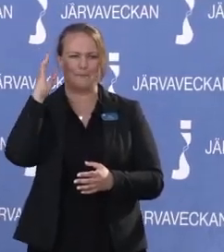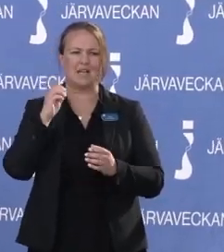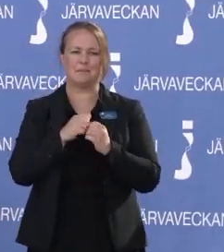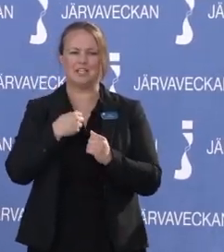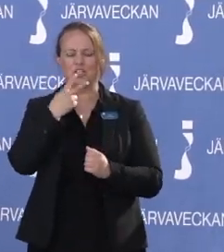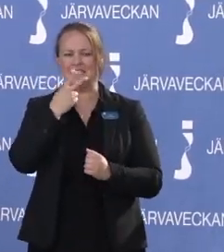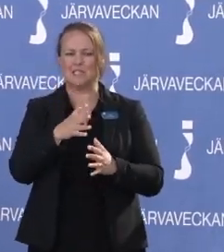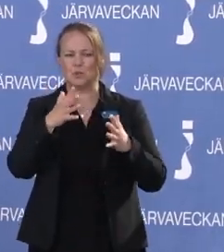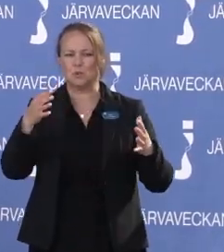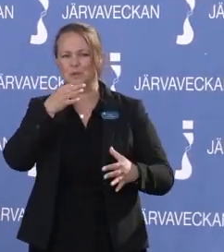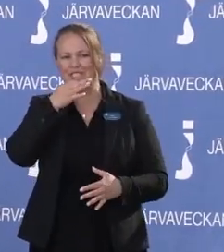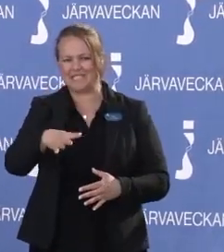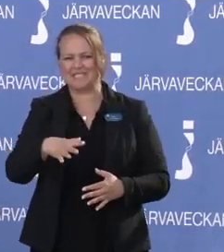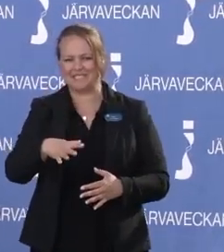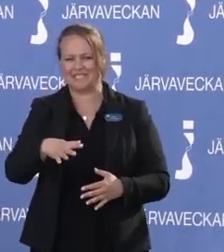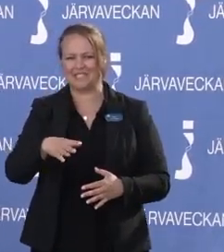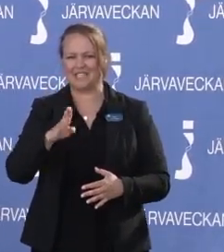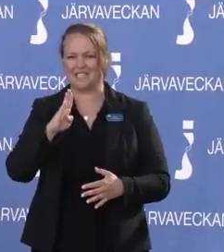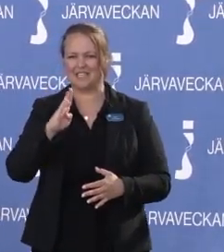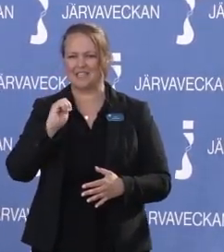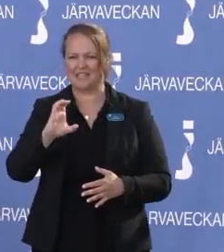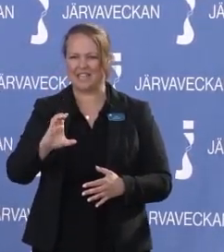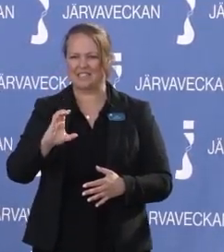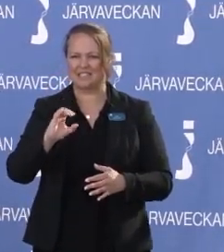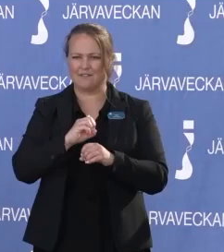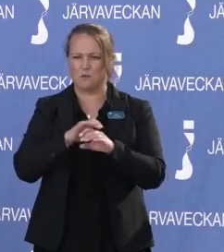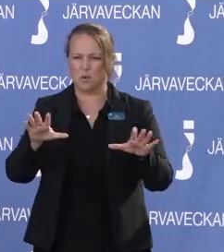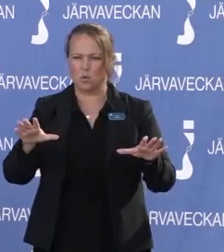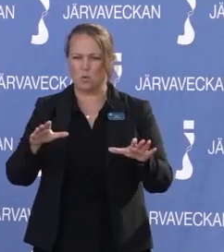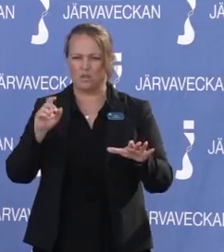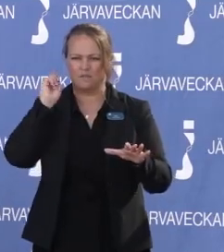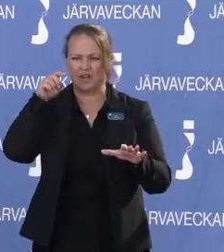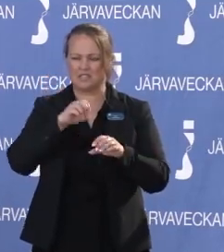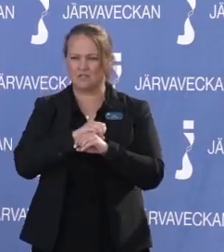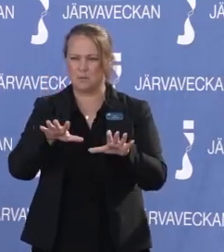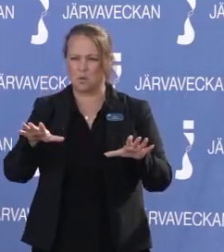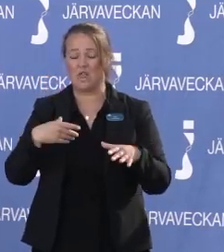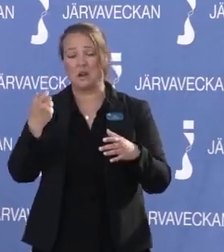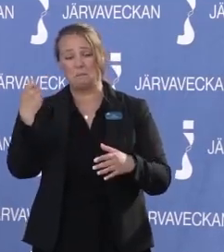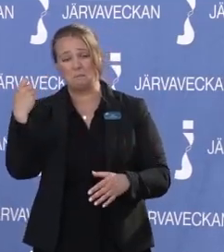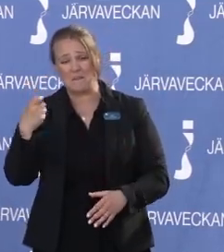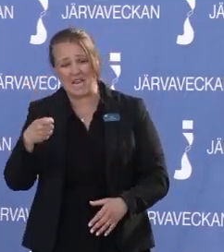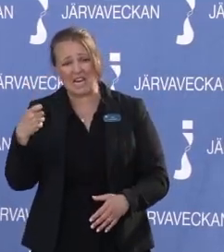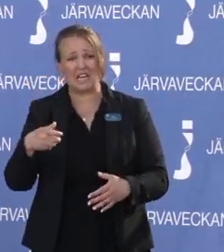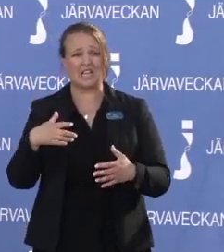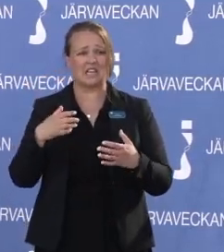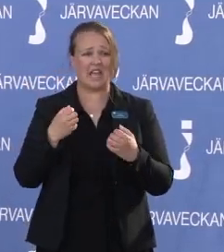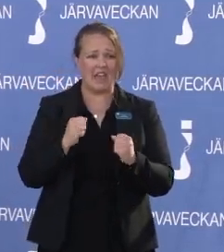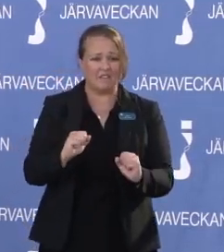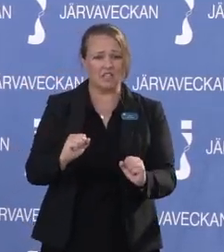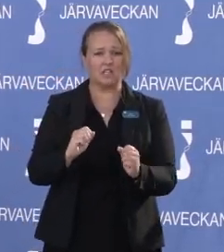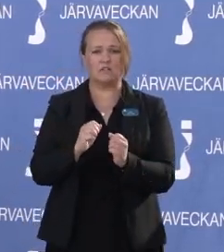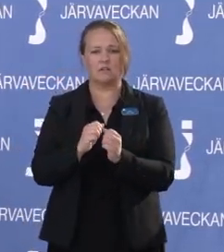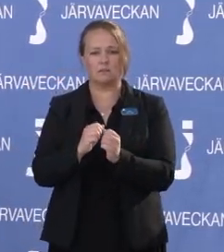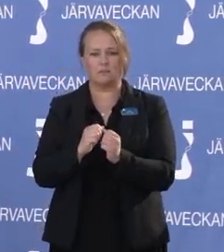risker med desinformation. För det är billigt, effektivt, och jag tänker i framtid så kanske det är så att vi fysiskt måste